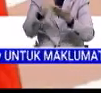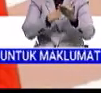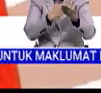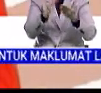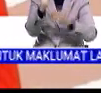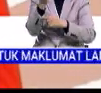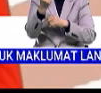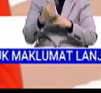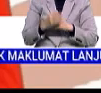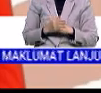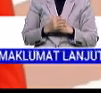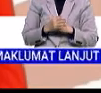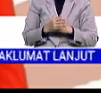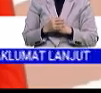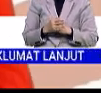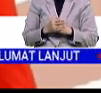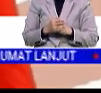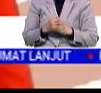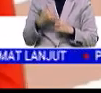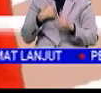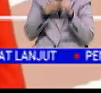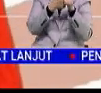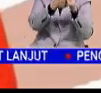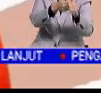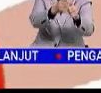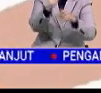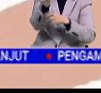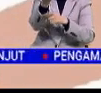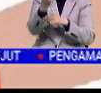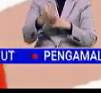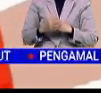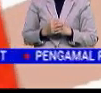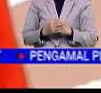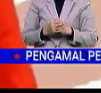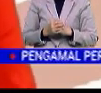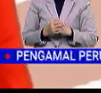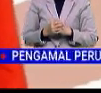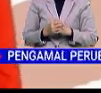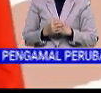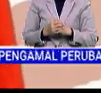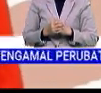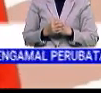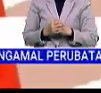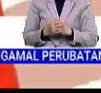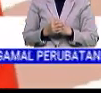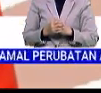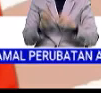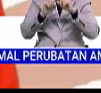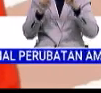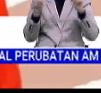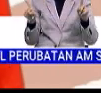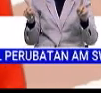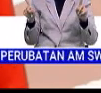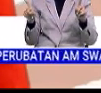kan. Saya ikut je sebenarnya. Follow flow je lah. Tapi